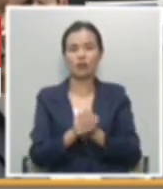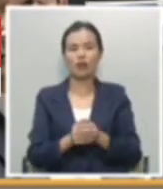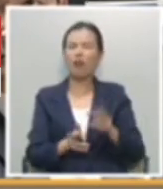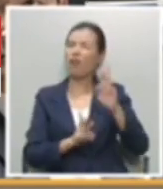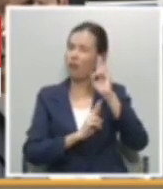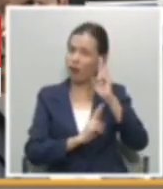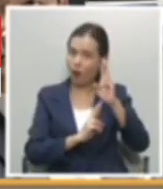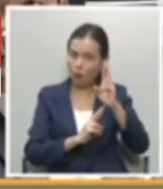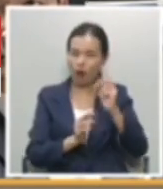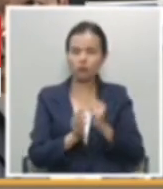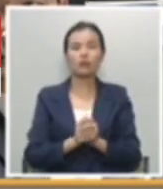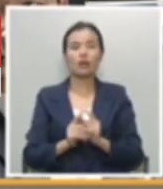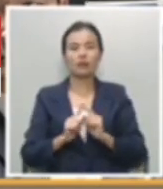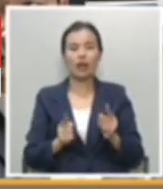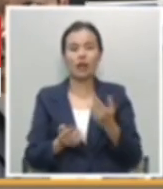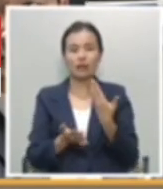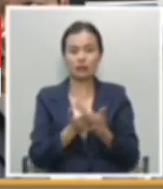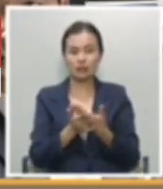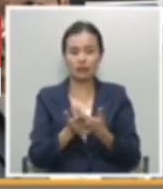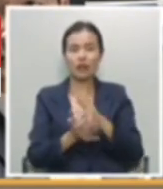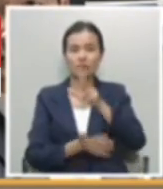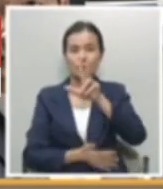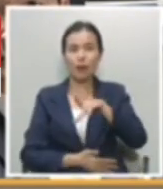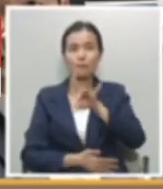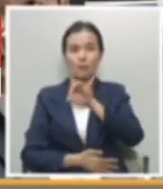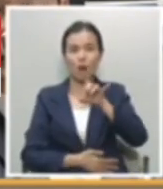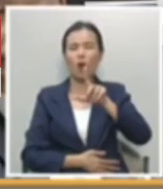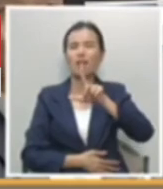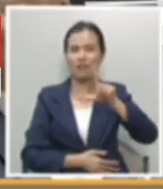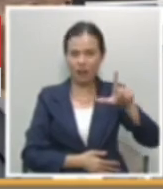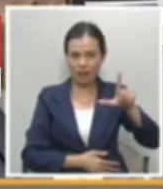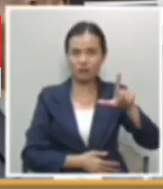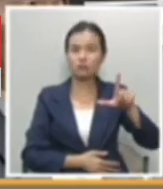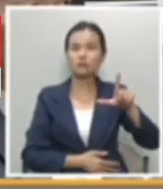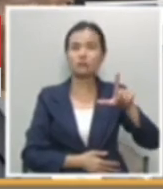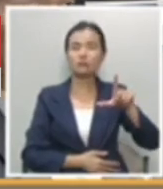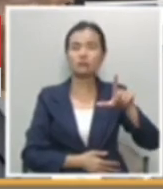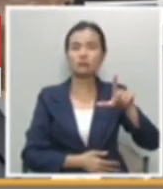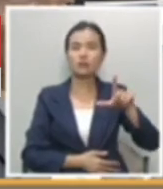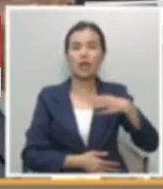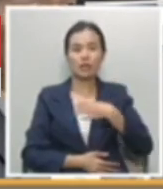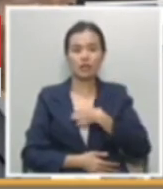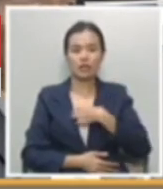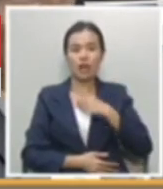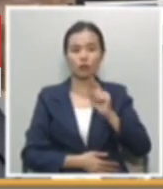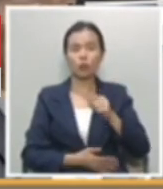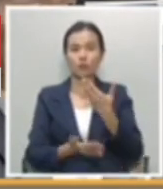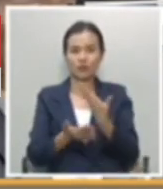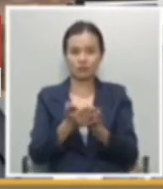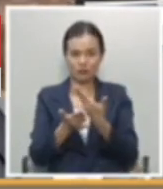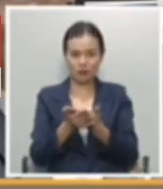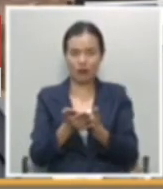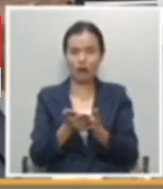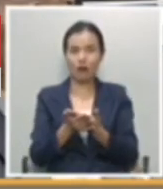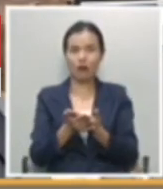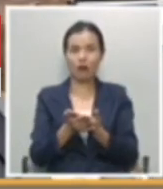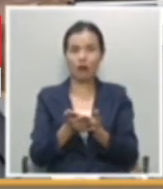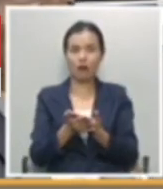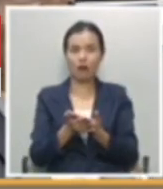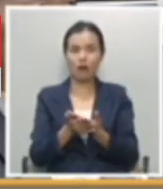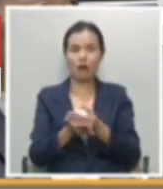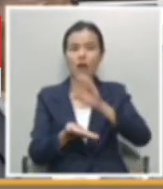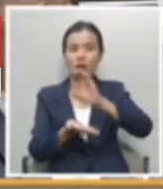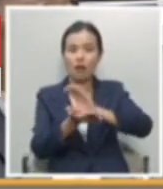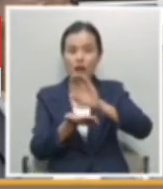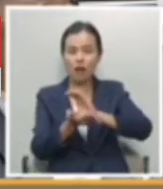ระวังแต่อยากให้เม็ดเงิน 3,800 กว่าล้านบาทนี่อย่าให้เป็นเงินที่ไปวางเป็นค่าวางศ